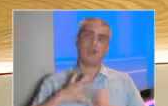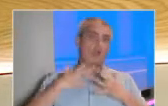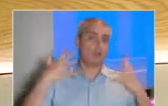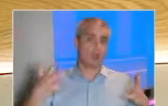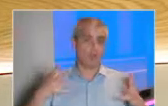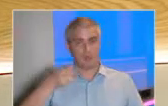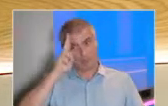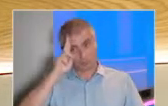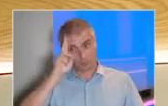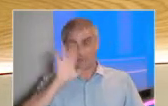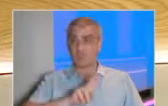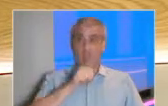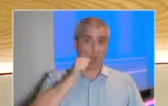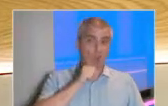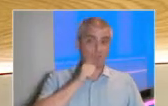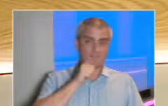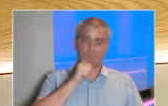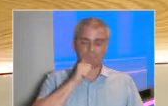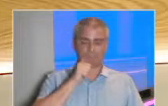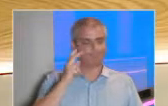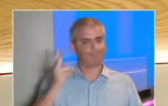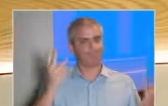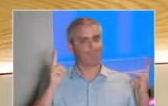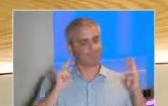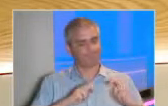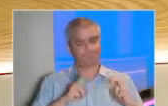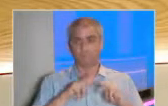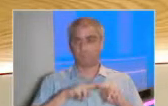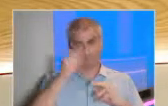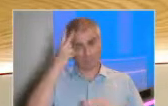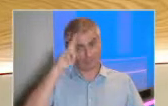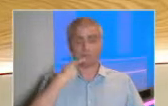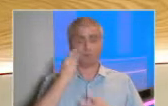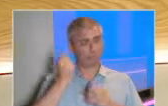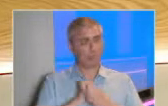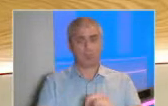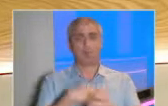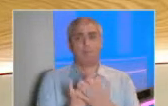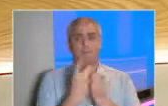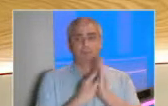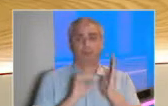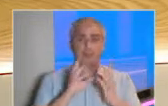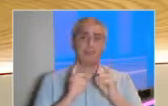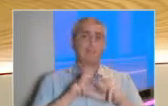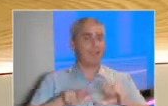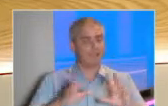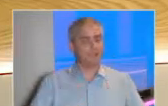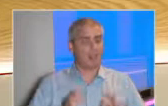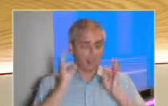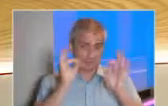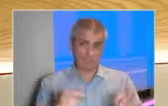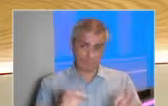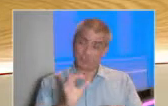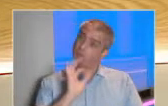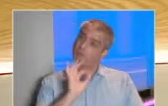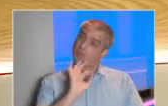הגדולות, הליכוד וכחול לבן, מתיישבות לאחר שהליכוד הודיעו כי יתמכו בהצעת החוק של סיעת דרך ארץ לדחייתה